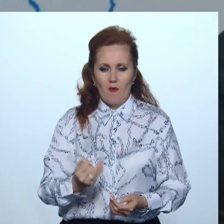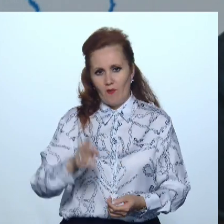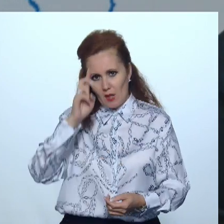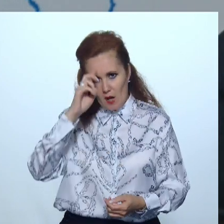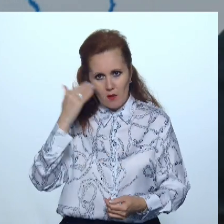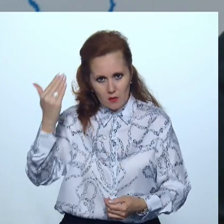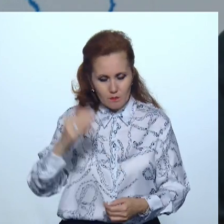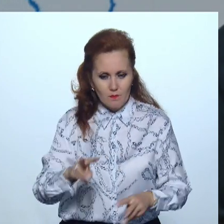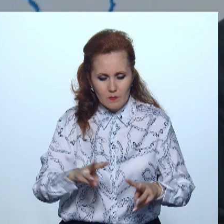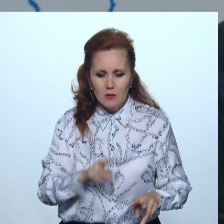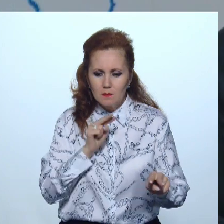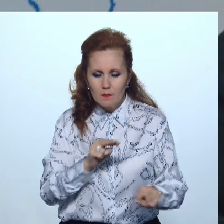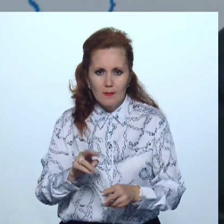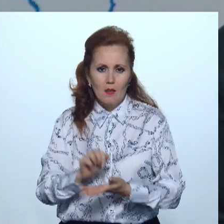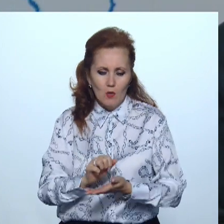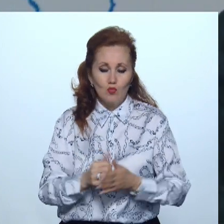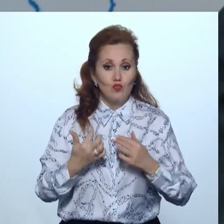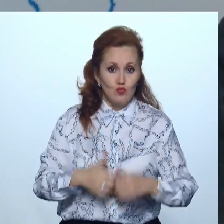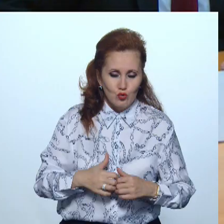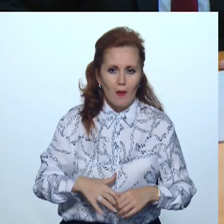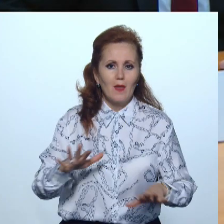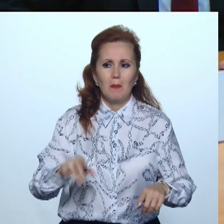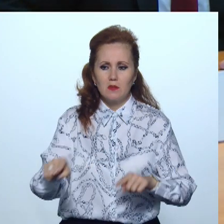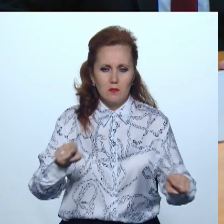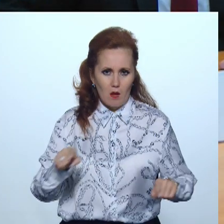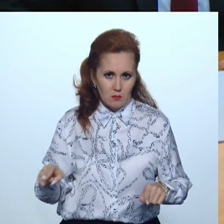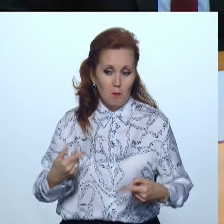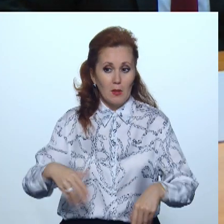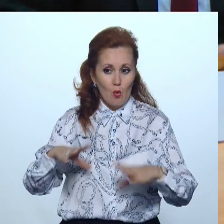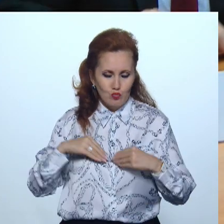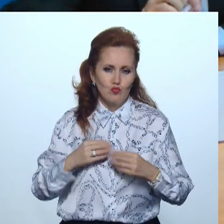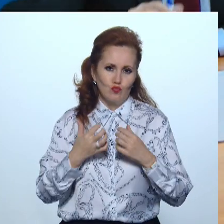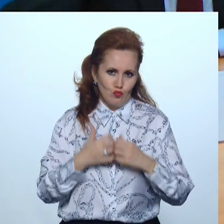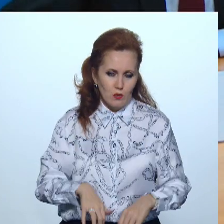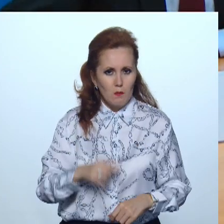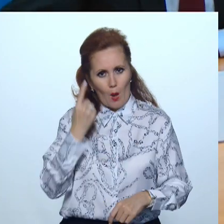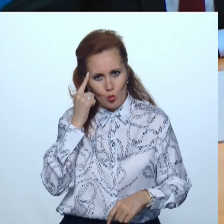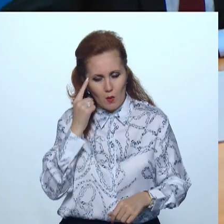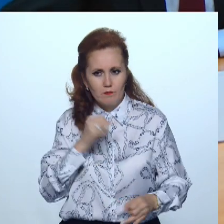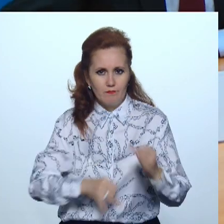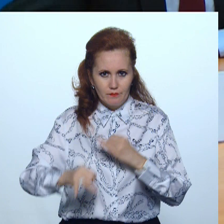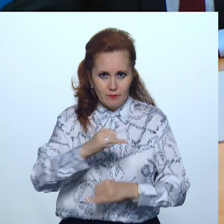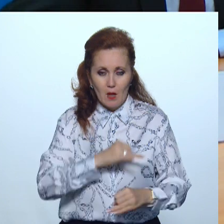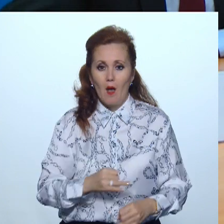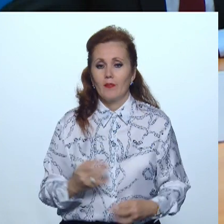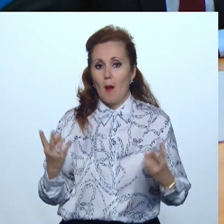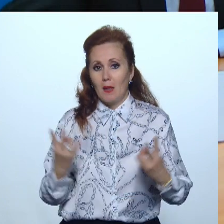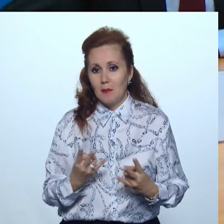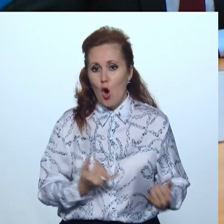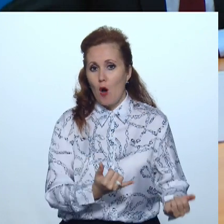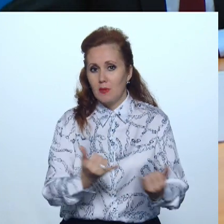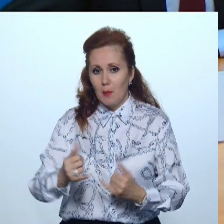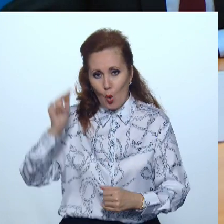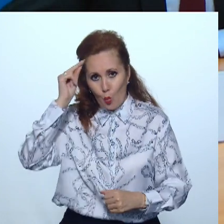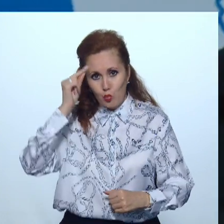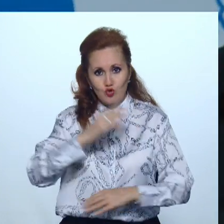большая ответственность к предметному подходу на местах. Напомню, что впервые о необходимости обеспечения учеников младших